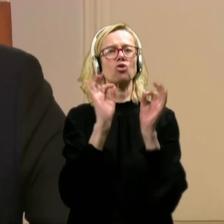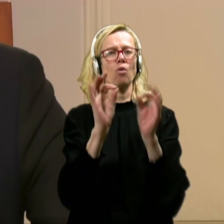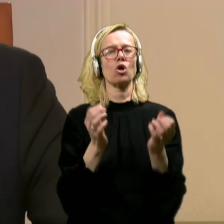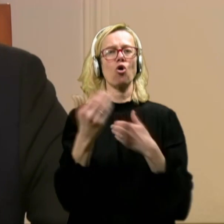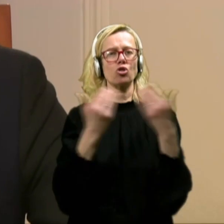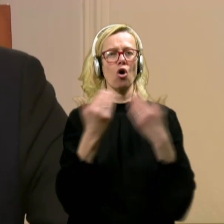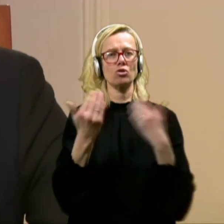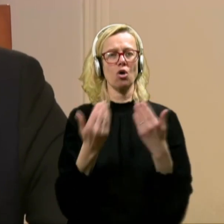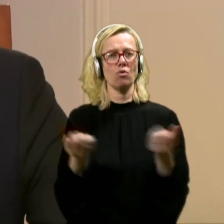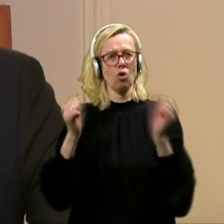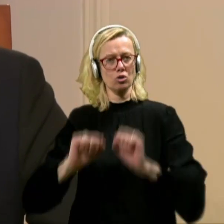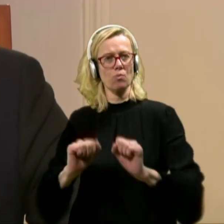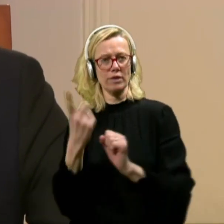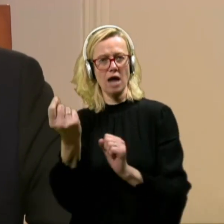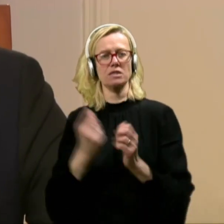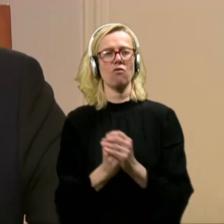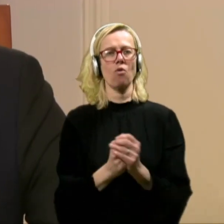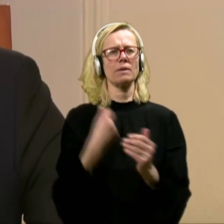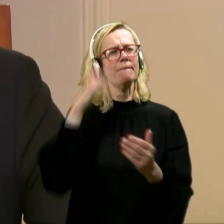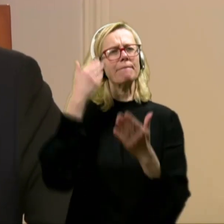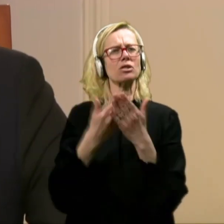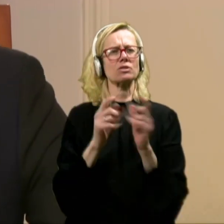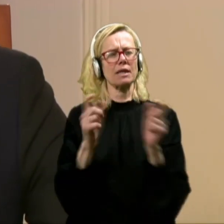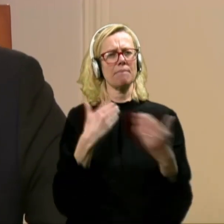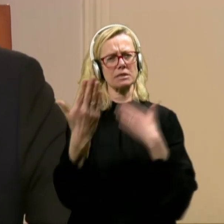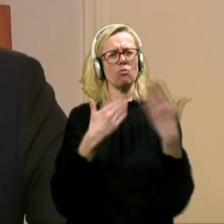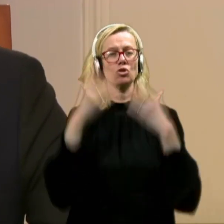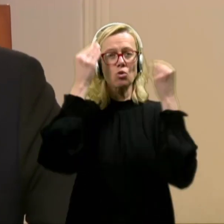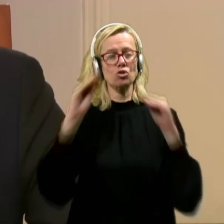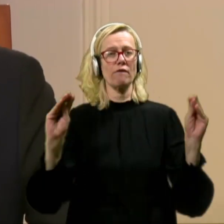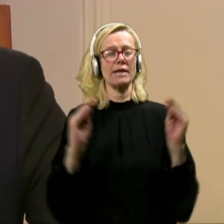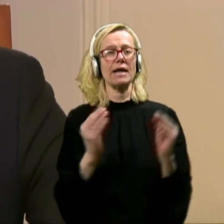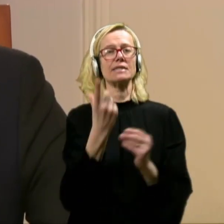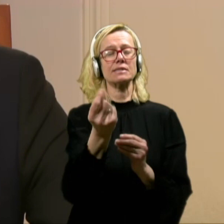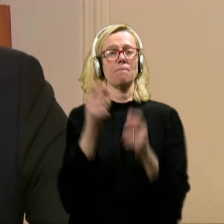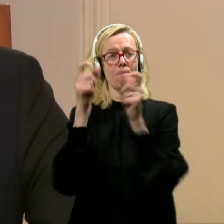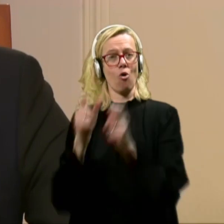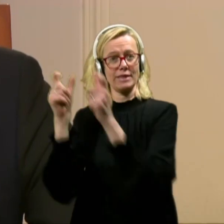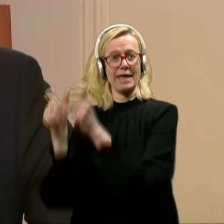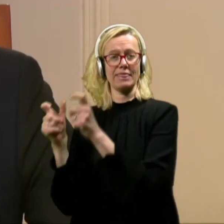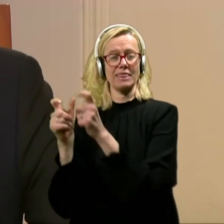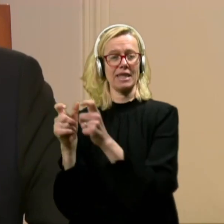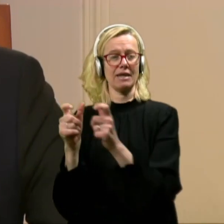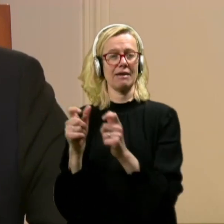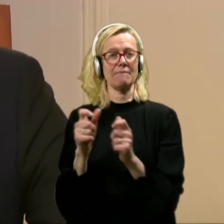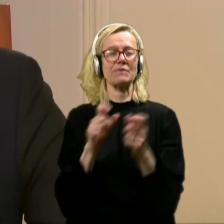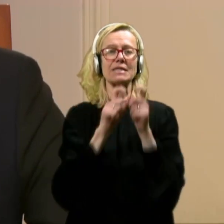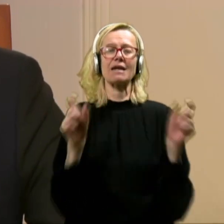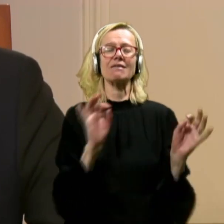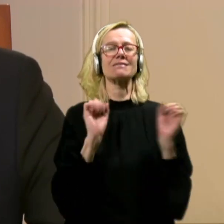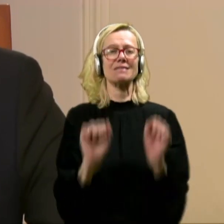gospodarstvom. Prepričan sem, da smo zaradi medsebojnega spoštovanja s podjetniki in zaradi